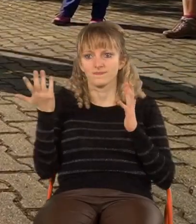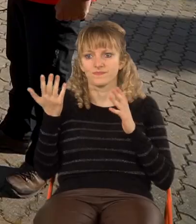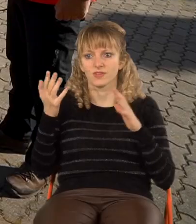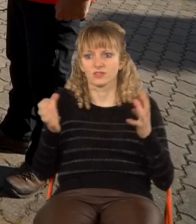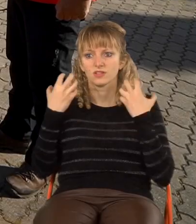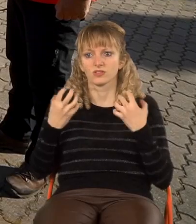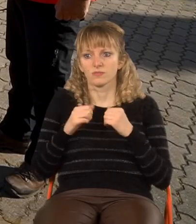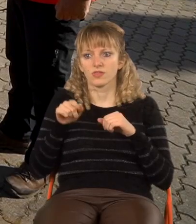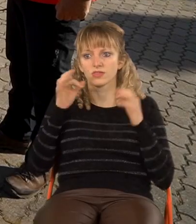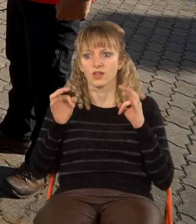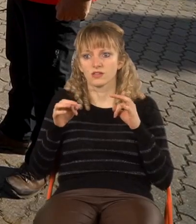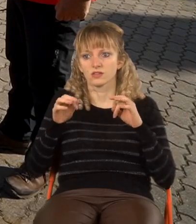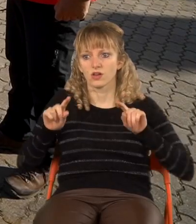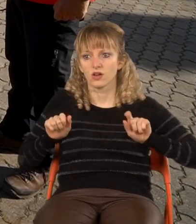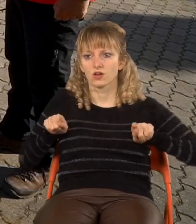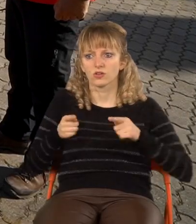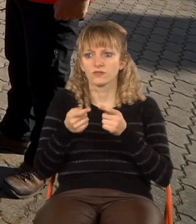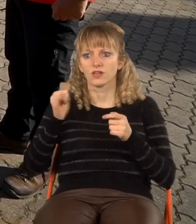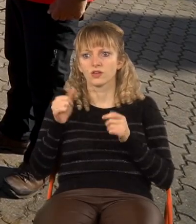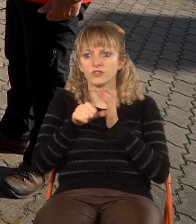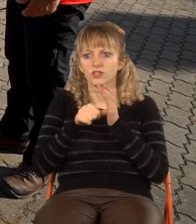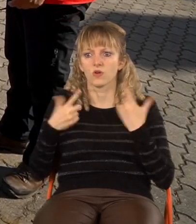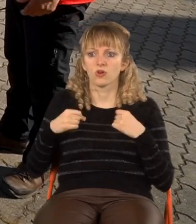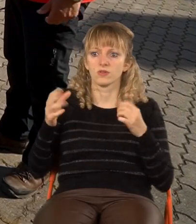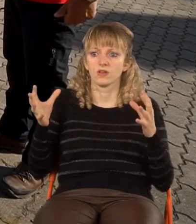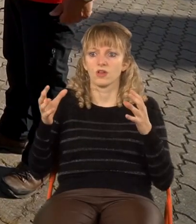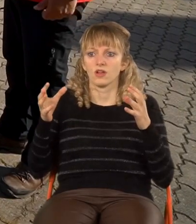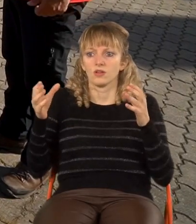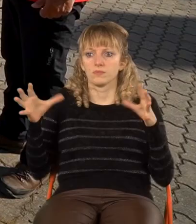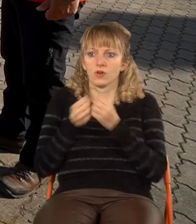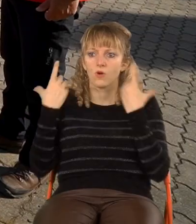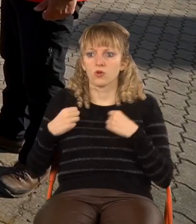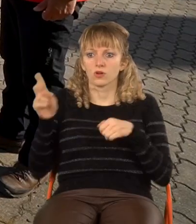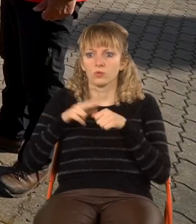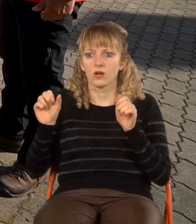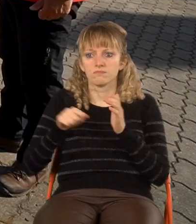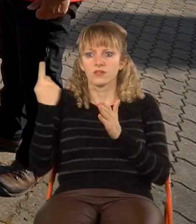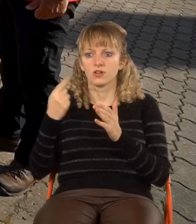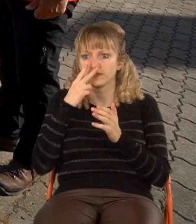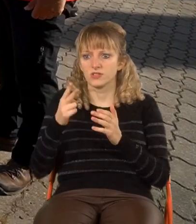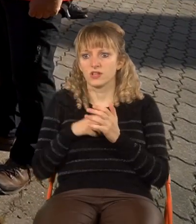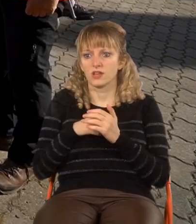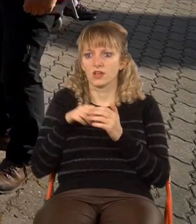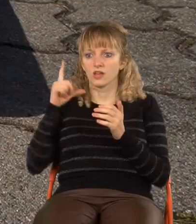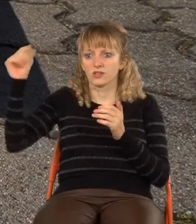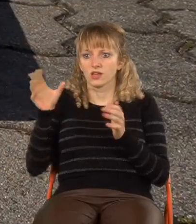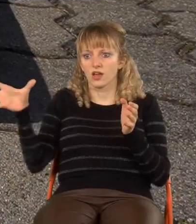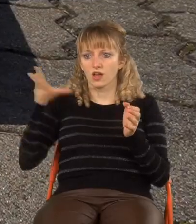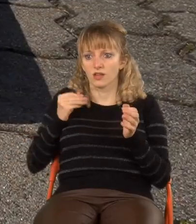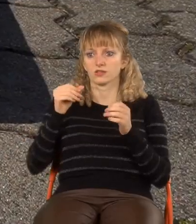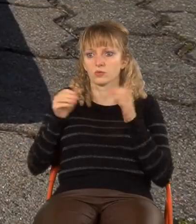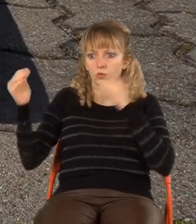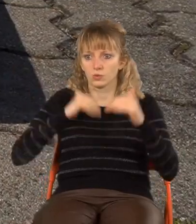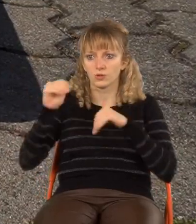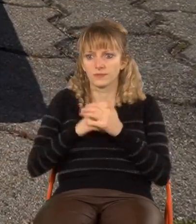jakąś wycieczkę osobie i biorę osobę, którą pierwszy raz widzę, idę z nią w górę. No, tak nie można. Przede wszystkim było